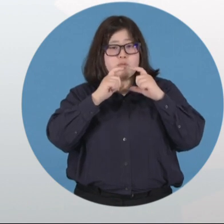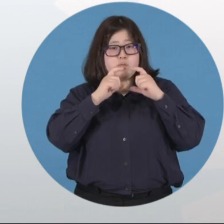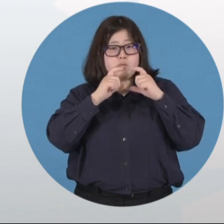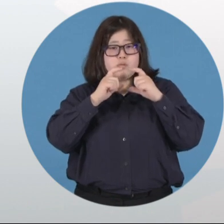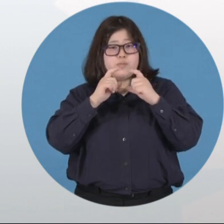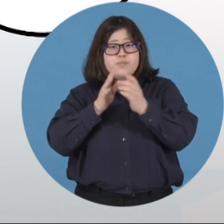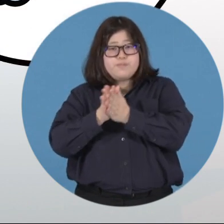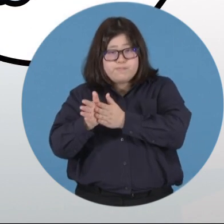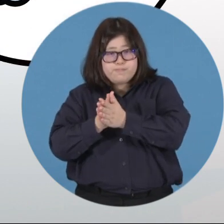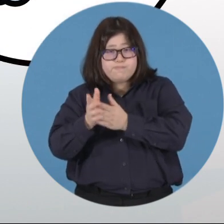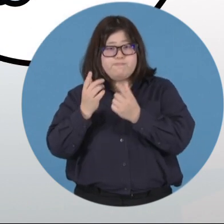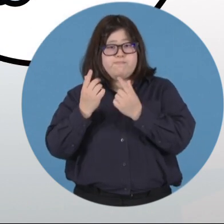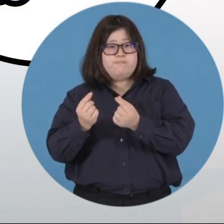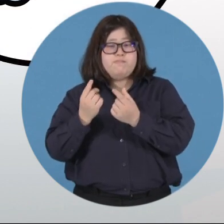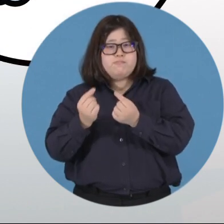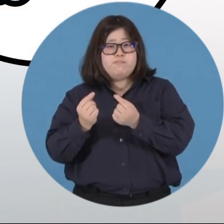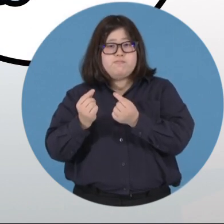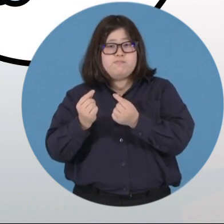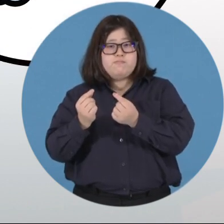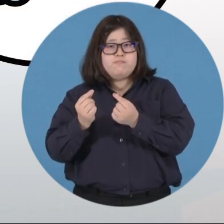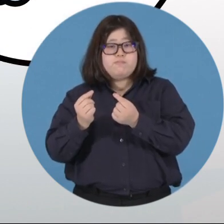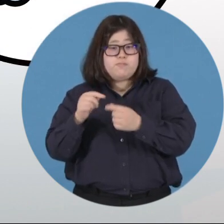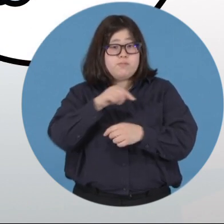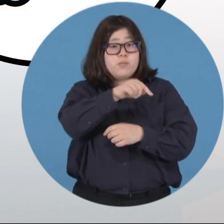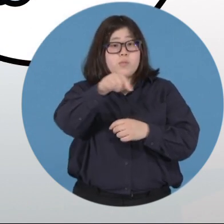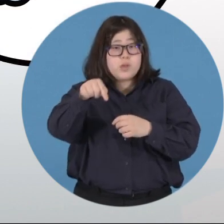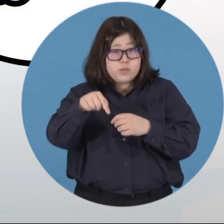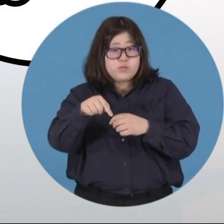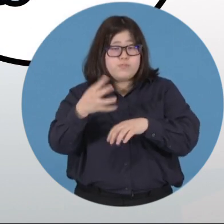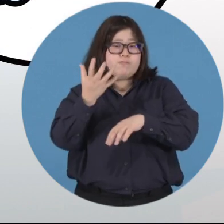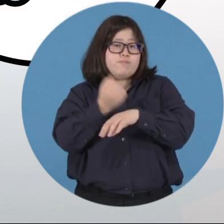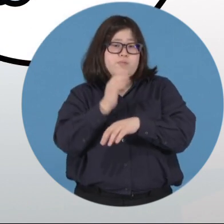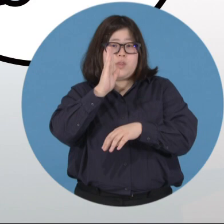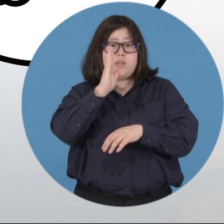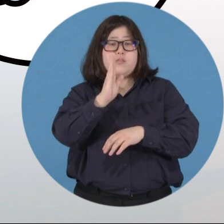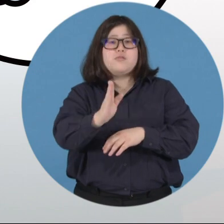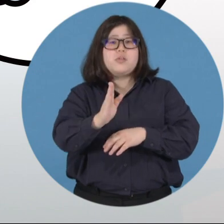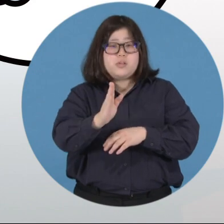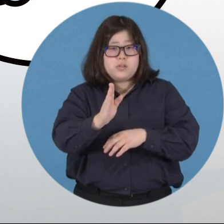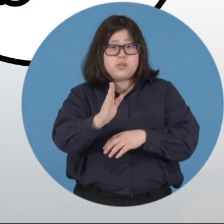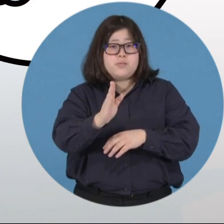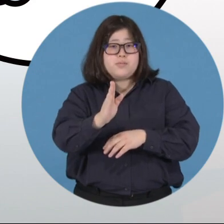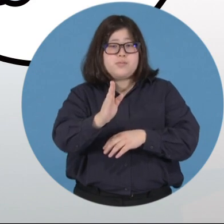用、手洗いの徹底、3つの基本を習慣にしてください。